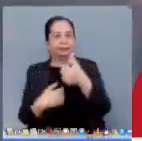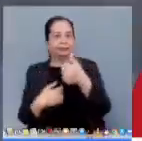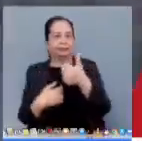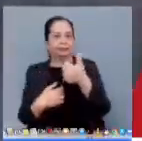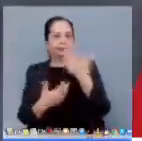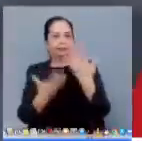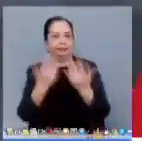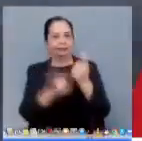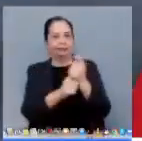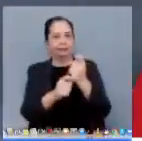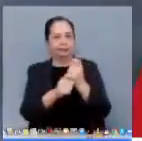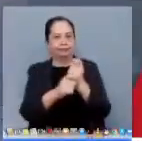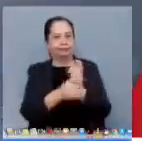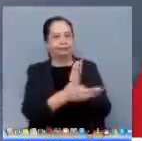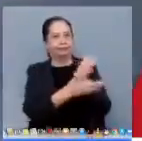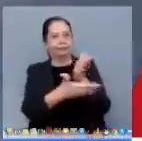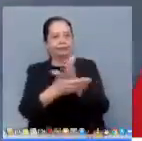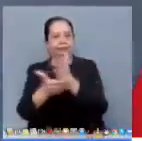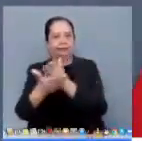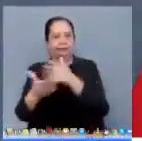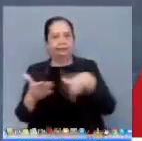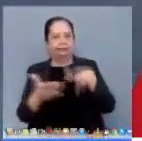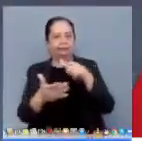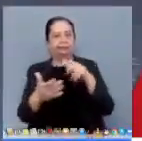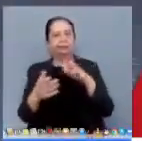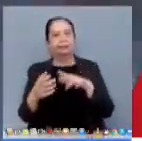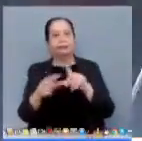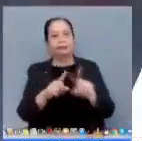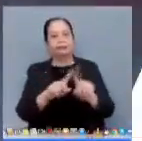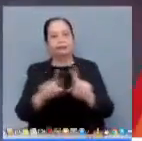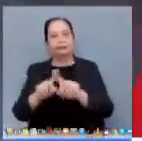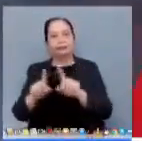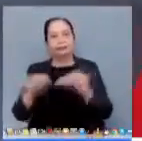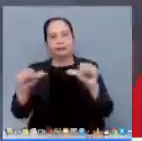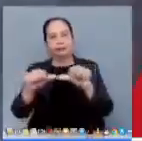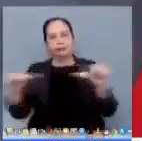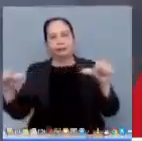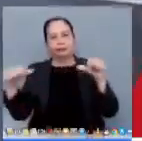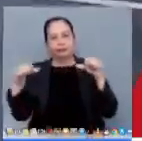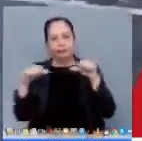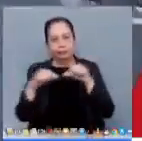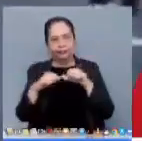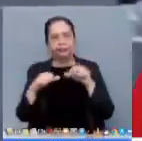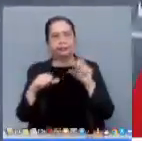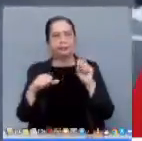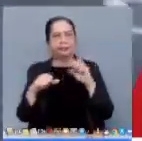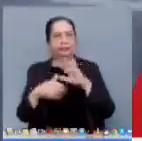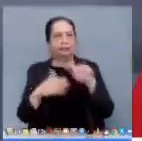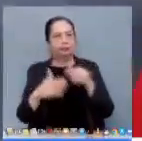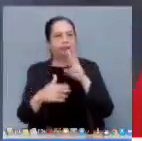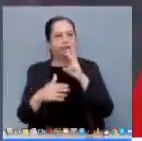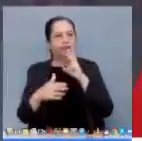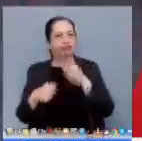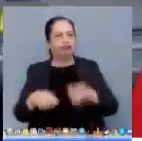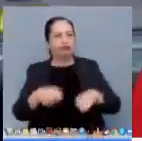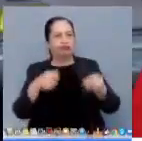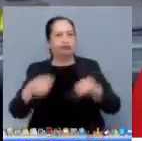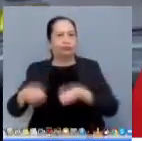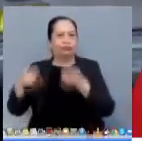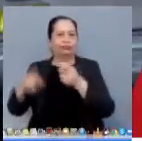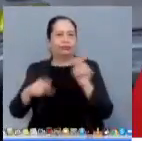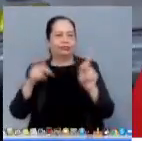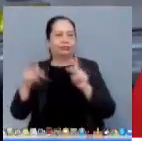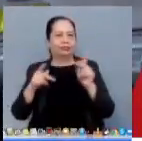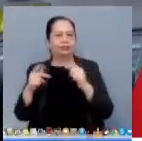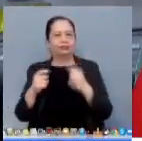naman dito po sa mga lungsod, iba't ibang area po dito no, para basain ang ating mga kababayan na sabik na rin na